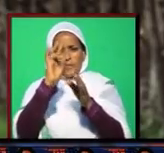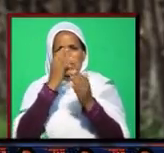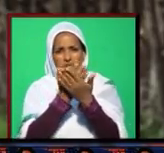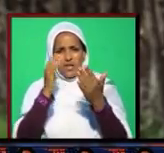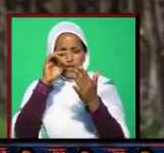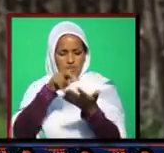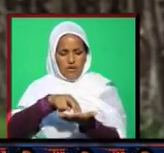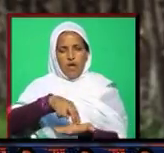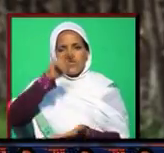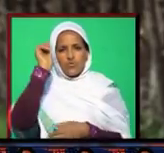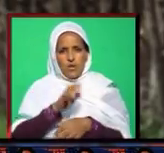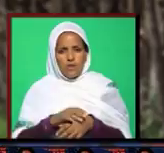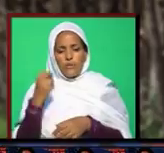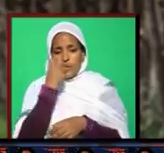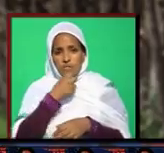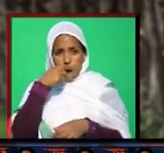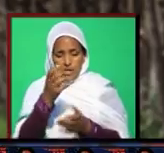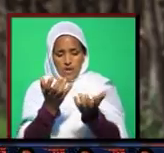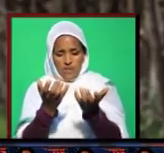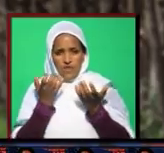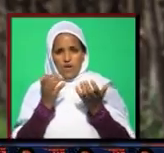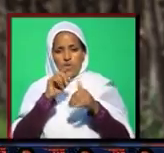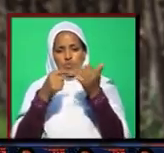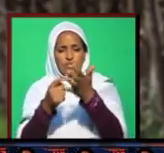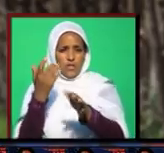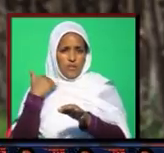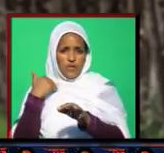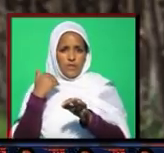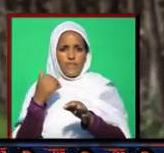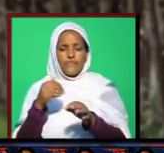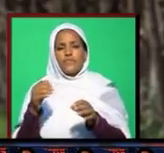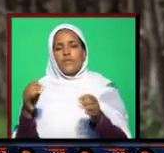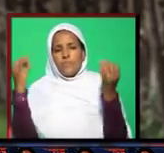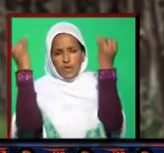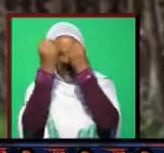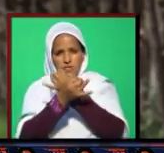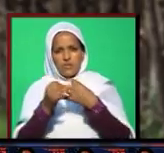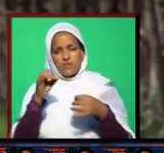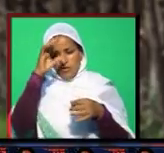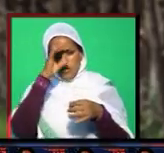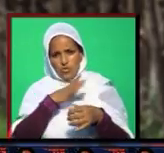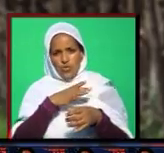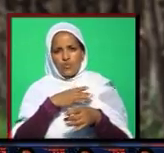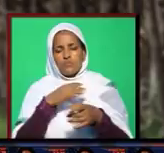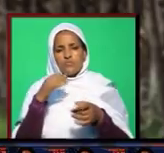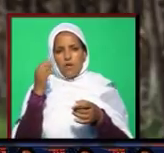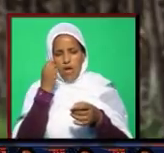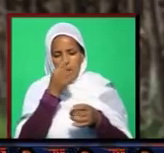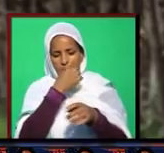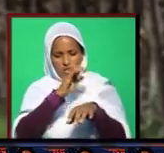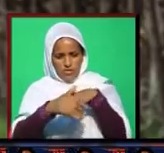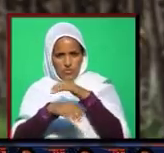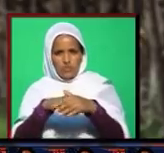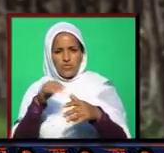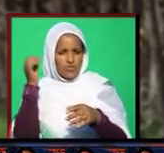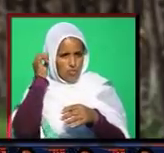አንስተዋል። በልሳን መናገር ፈልገው ስለነበረ በየመሌሊቱ የሰው ብልቶችን አይን እጅን አታስፈልግኝም፣ እጅም አይንን